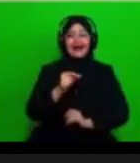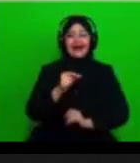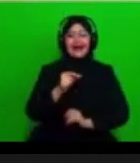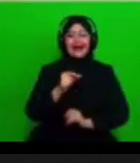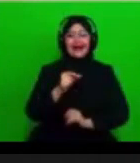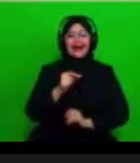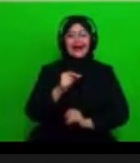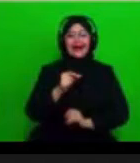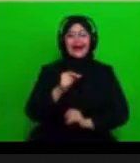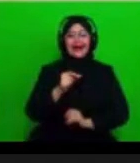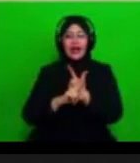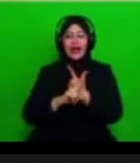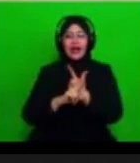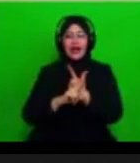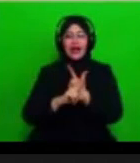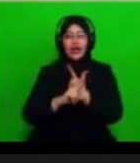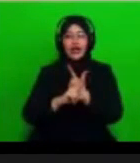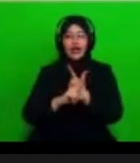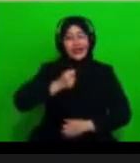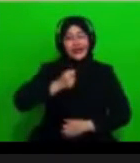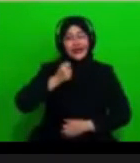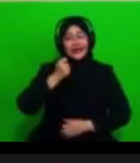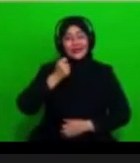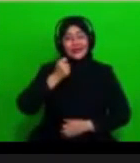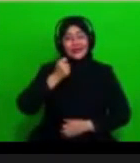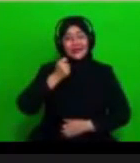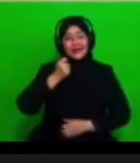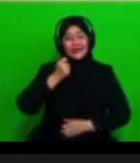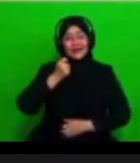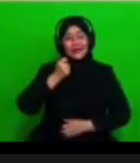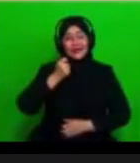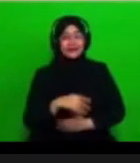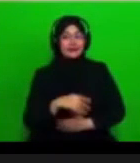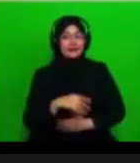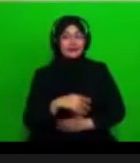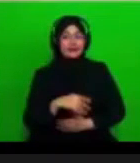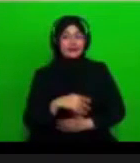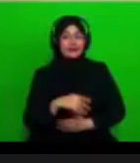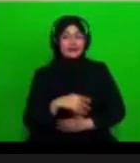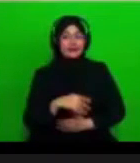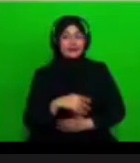Kumolo. Ibu Erni, assalamualaikum, selamat pagi. Selamat pagi, Ibu.